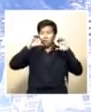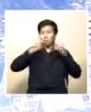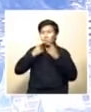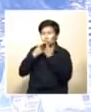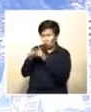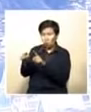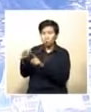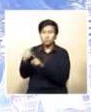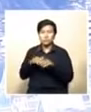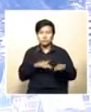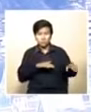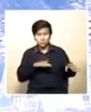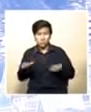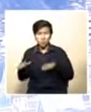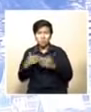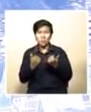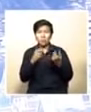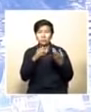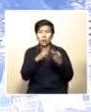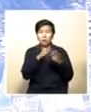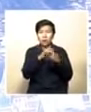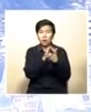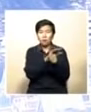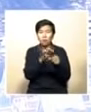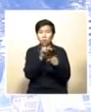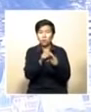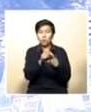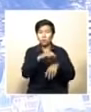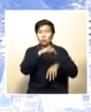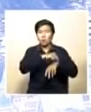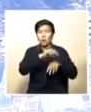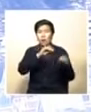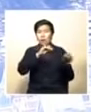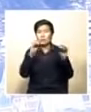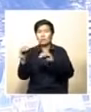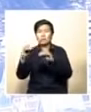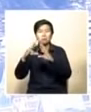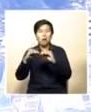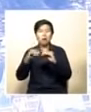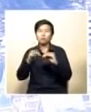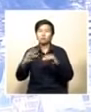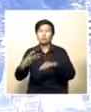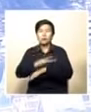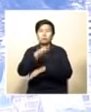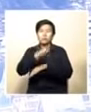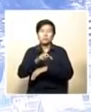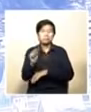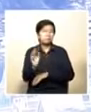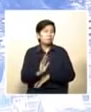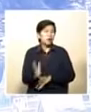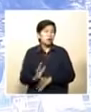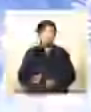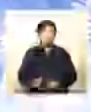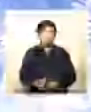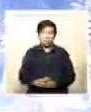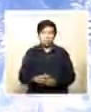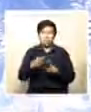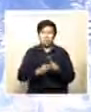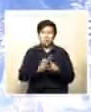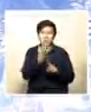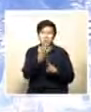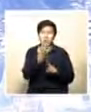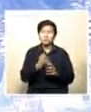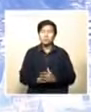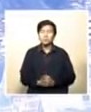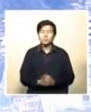เพราะมันยังมีเวลาทั้งหมดนี้ก็เป็นเรื่องที่มีการประชุมในวันนี้ซึ่งบางเรื่องก็จะนำเข้าที่ประชุมคณะรัฐมน